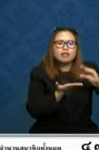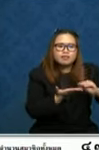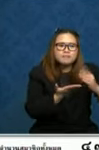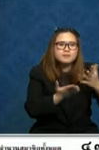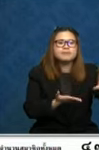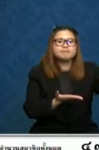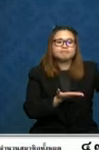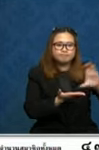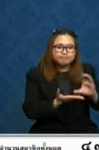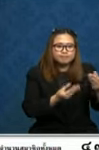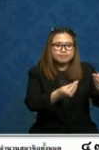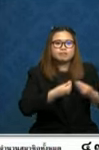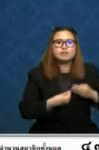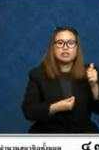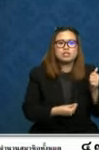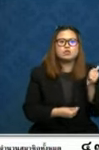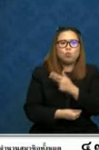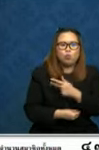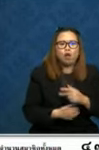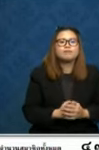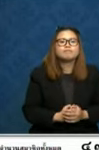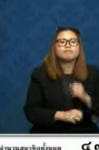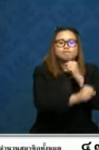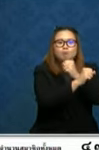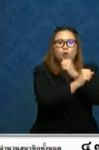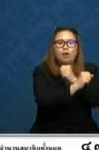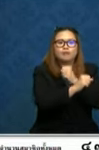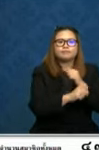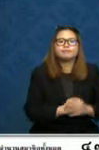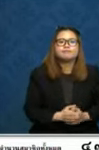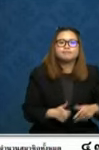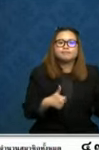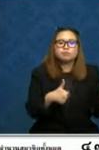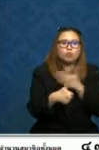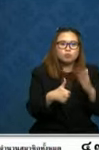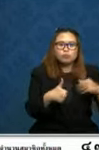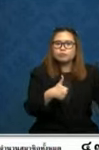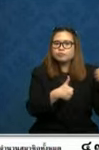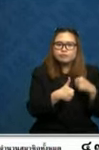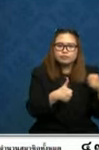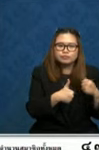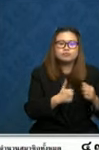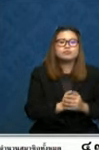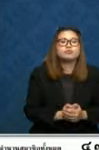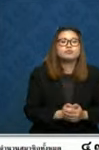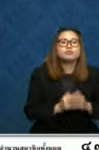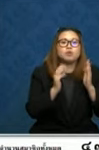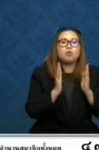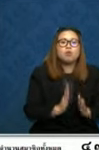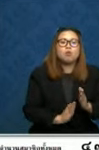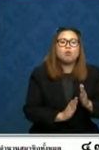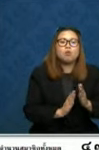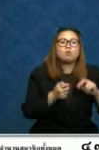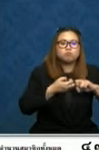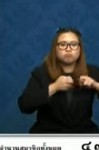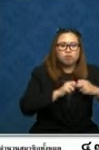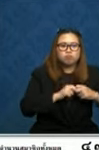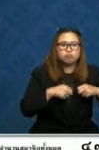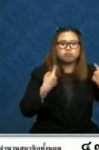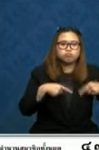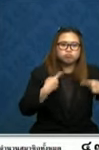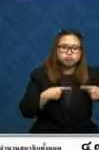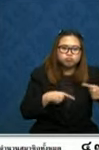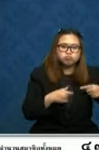ติหรือระงับการก่อเหตุความรุนแรงค่ะท่านประธานจากสถิติความสูญเสียและการเยียวยาผู้เสียหายจากเหตุความไม่สงบที่ผ่านมาตั้ง